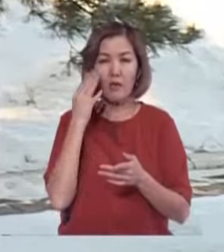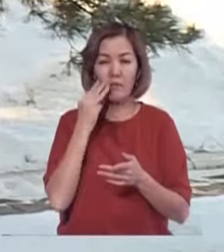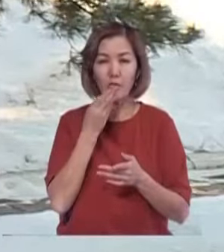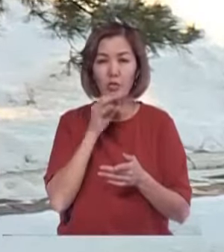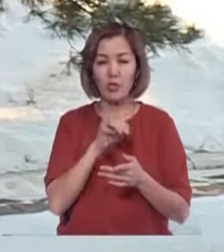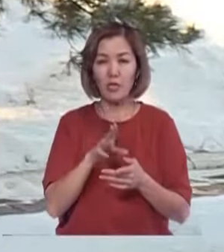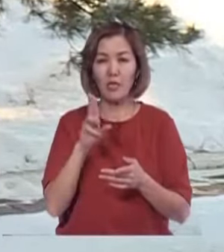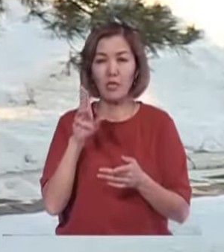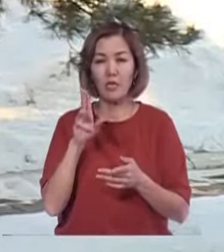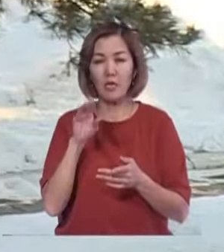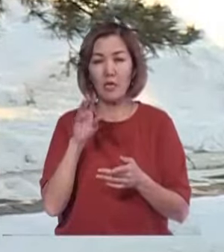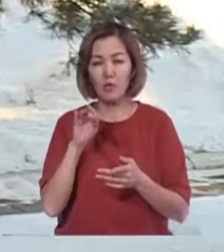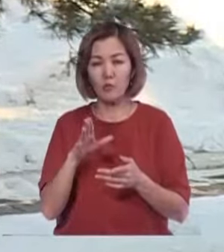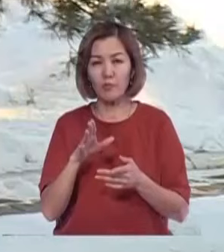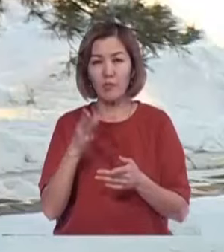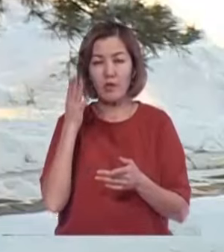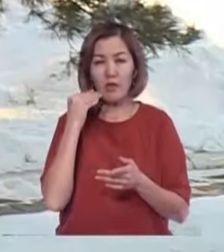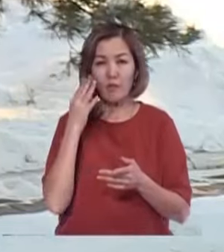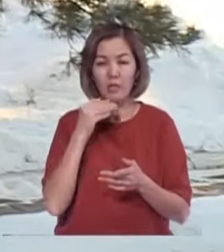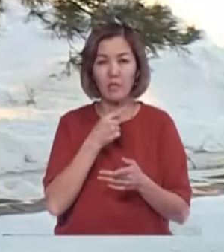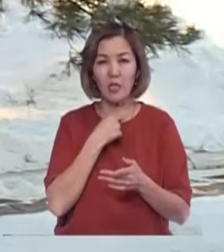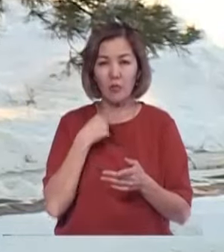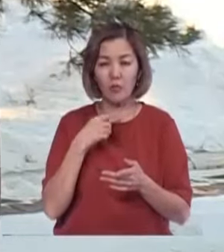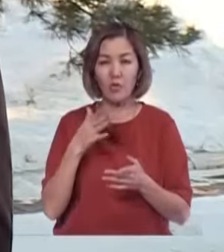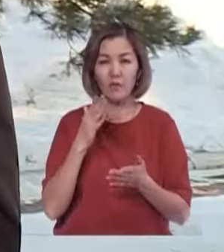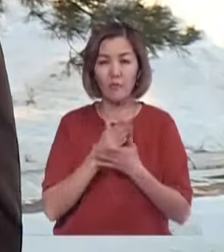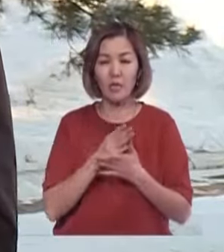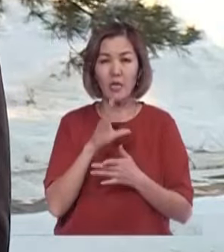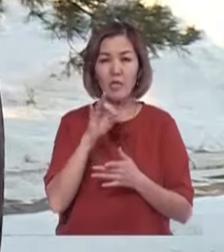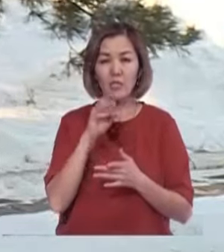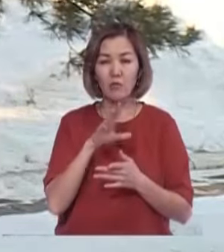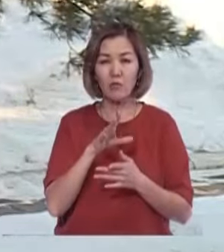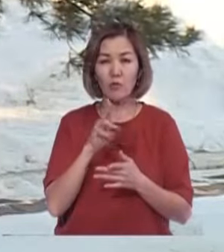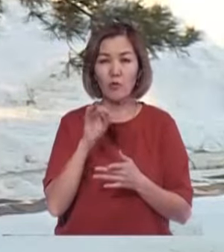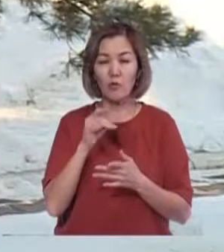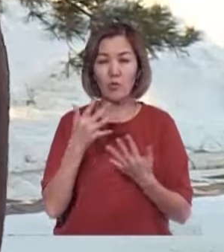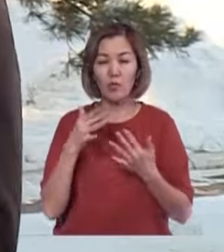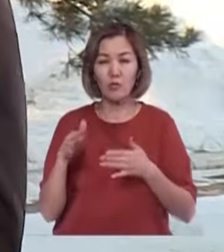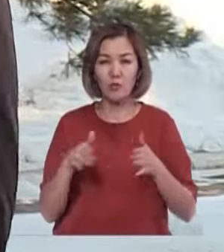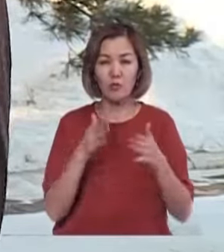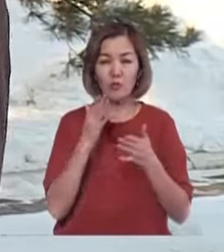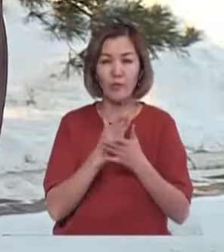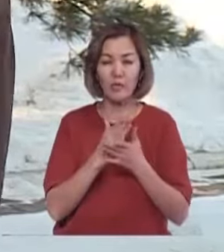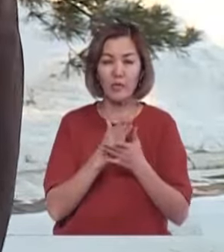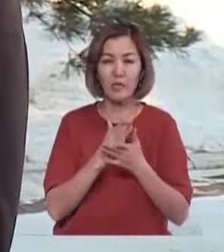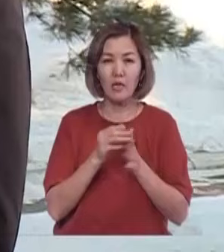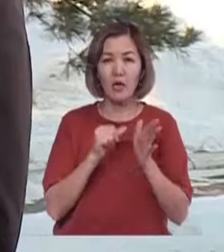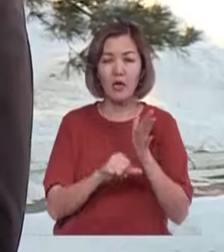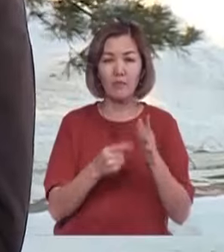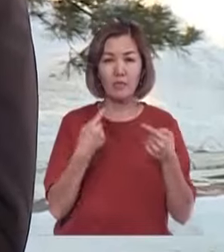Алматы-Көктал Харгосымыз бар. Алматы мен Талдықорған ортасы бар, Сарыөзек-Көктал автожол бар. 60 бірлікті жан жаққа